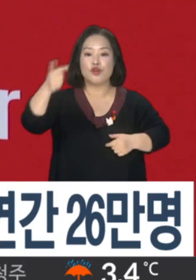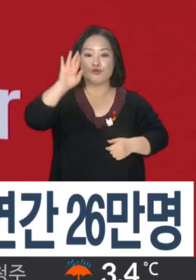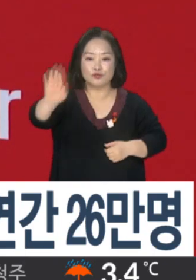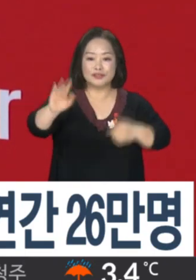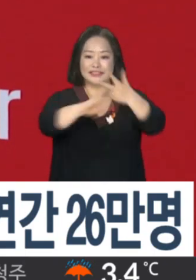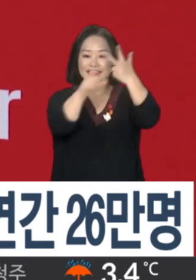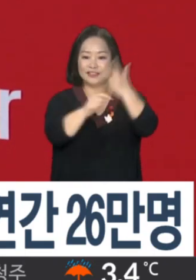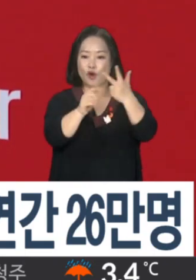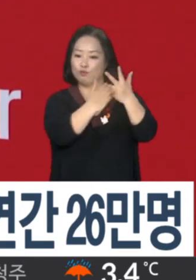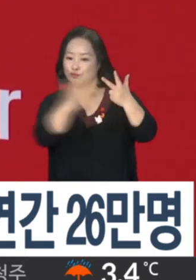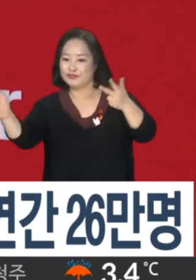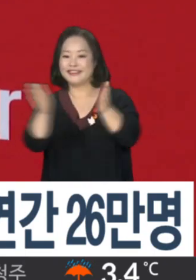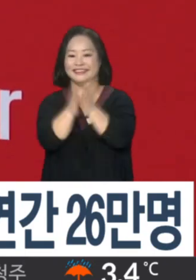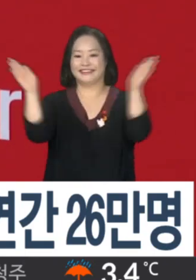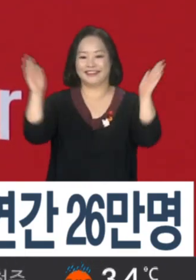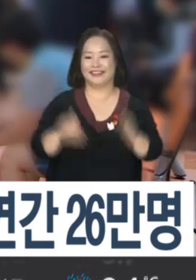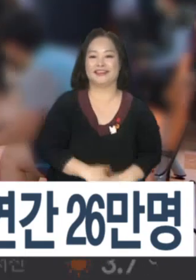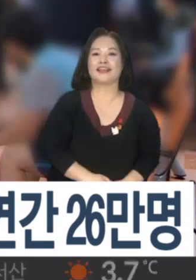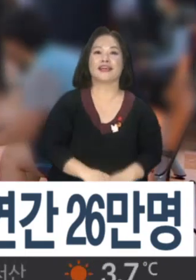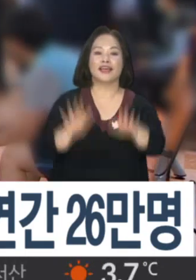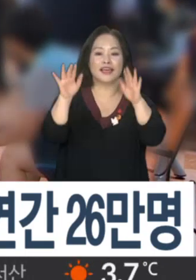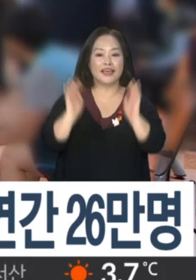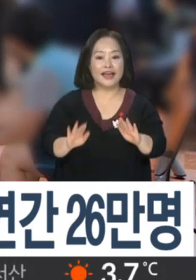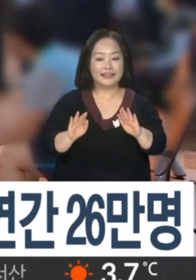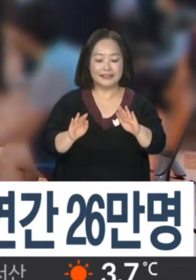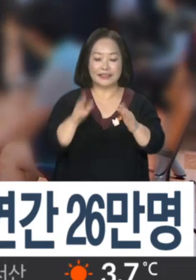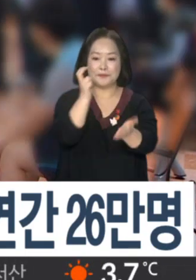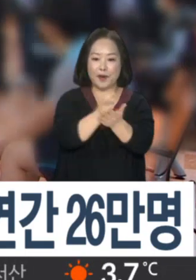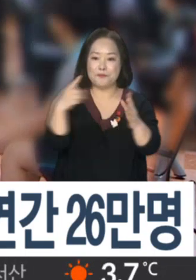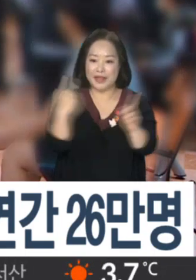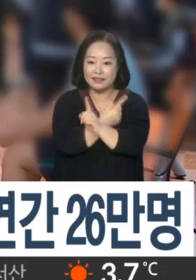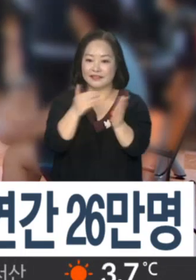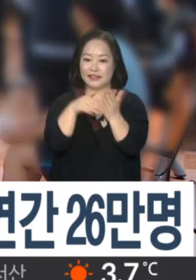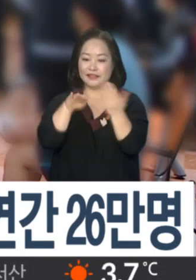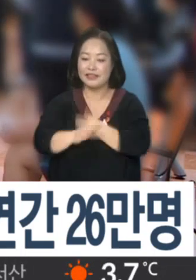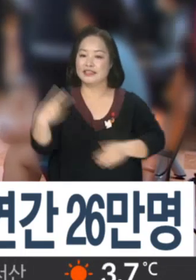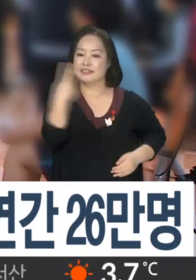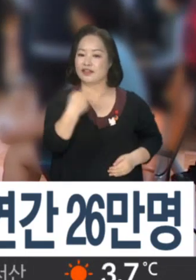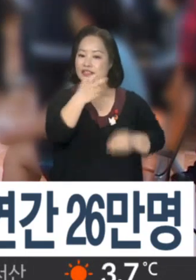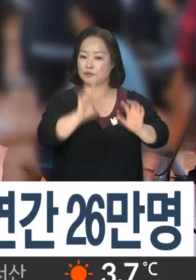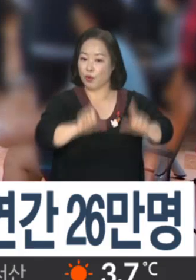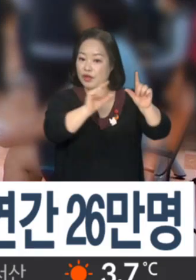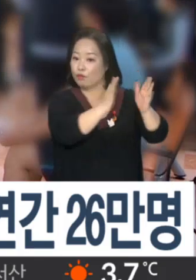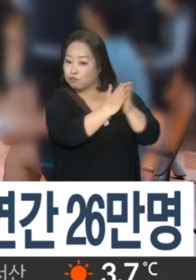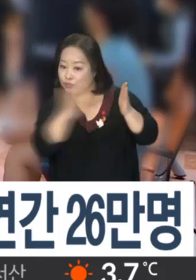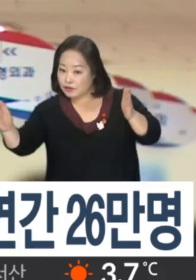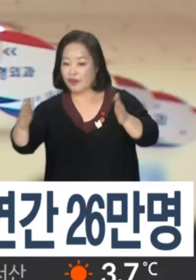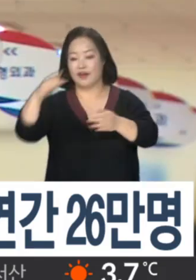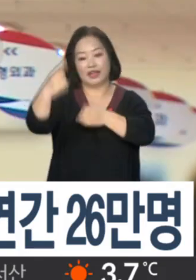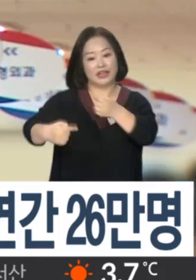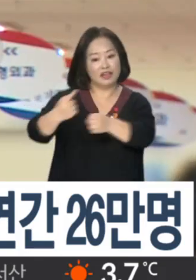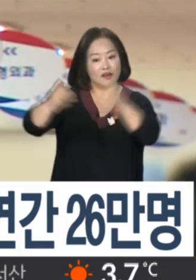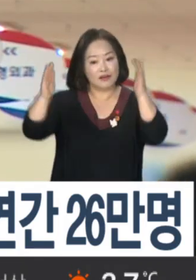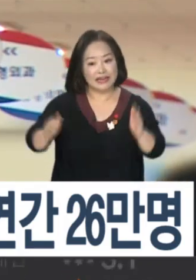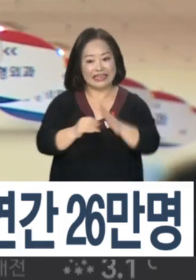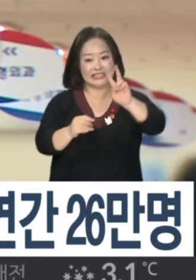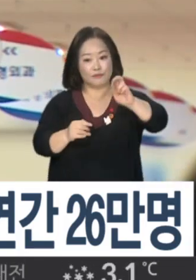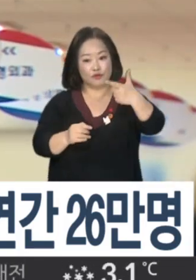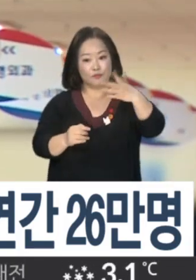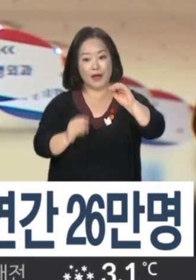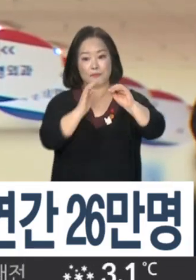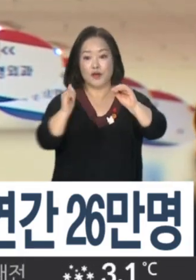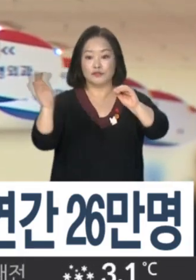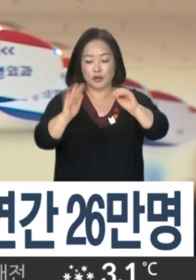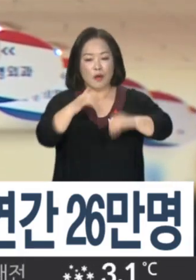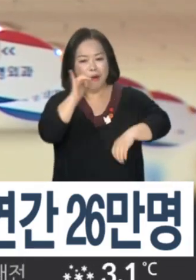7월 10일부터 시행된다고 밝혔습니다 개정안이 적용되면 2025년 기준으로 연간 26만 명이 마약류